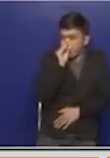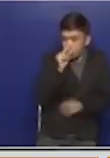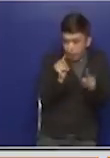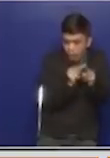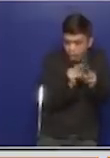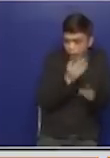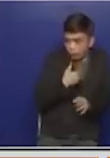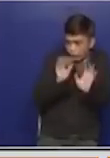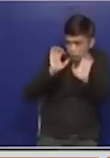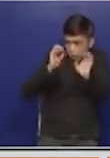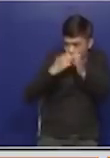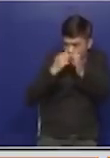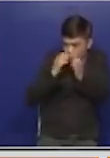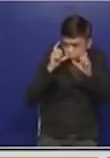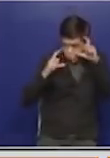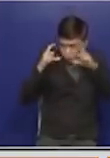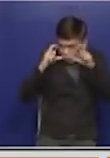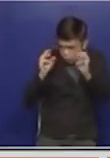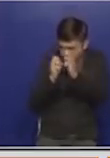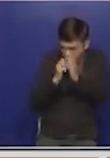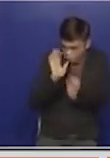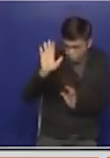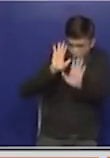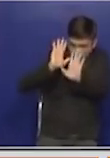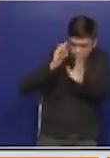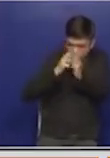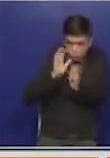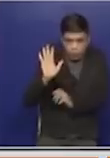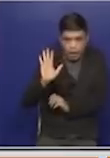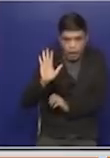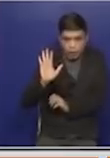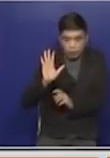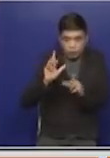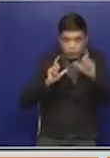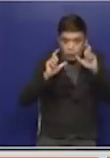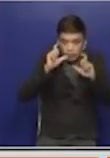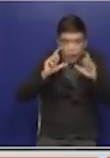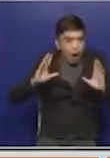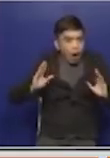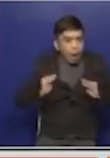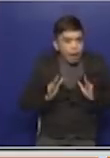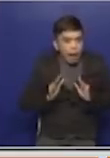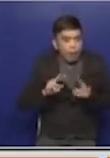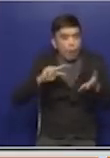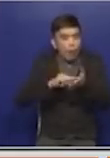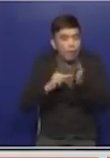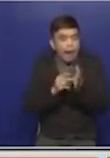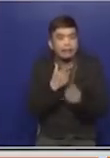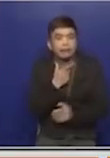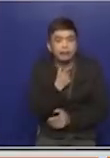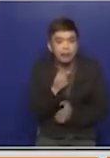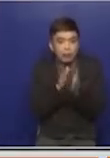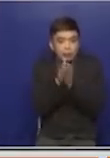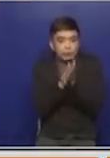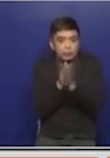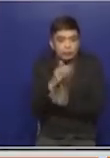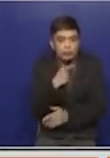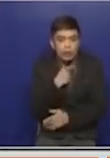างอย่างชัดแจ้งหลังคำว่าส่อไปในทางเพศนะคะอย่างที่ท่าน